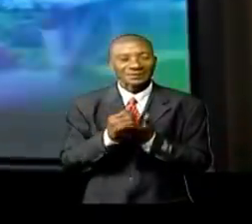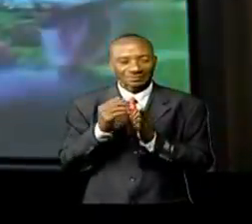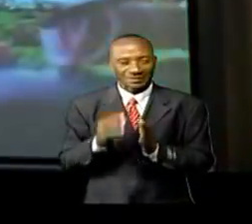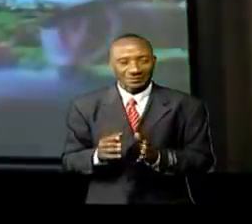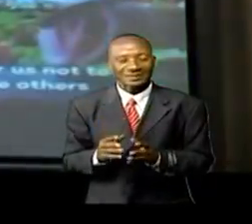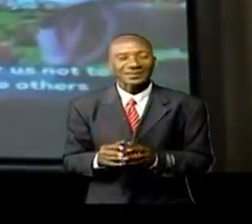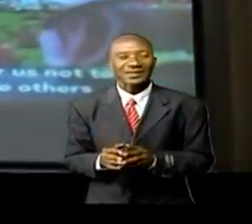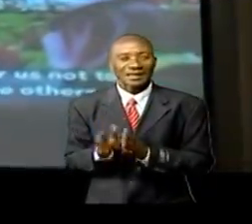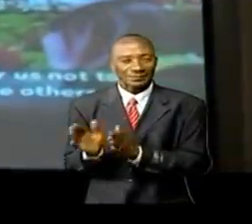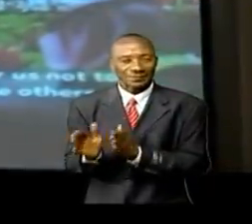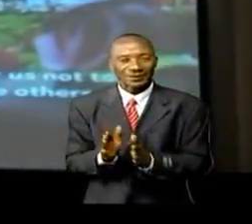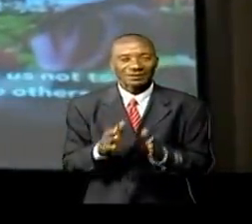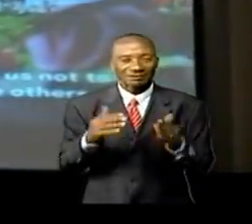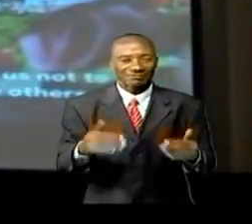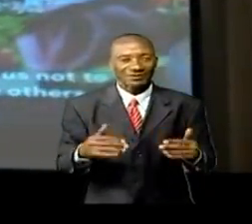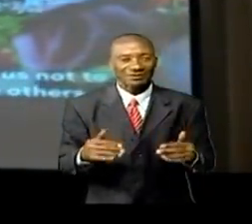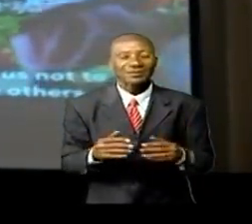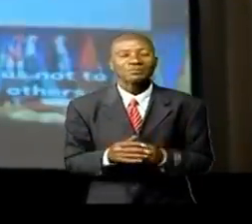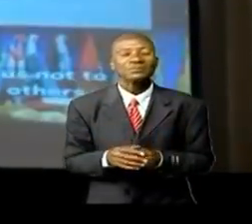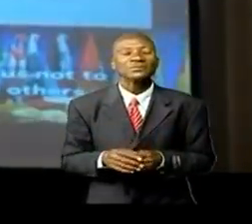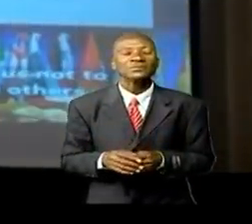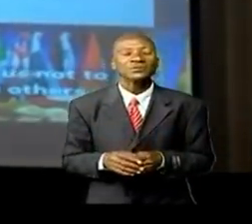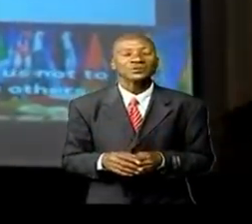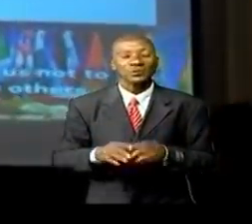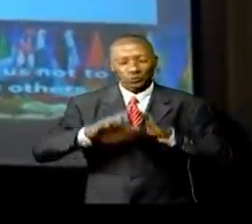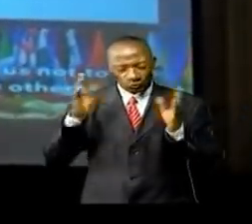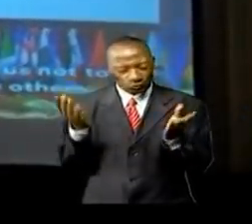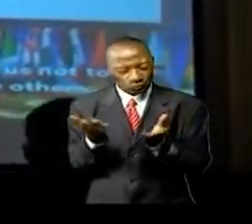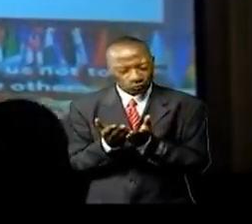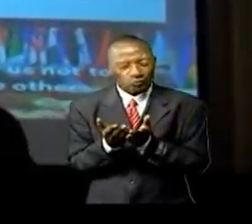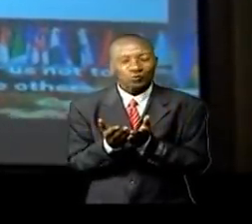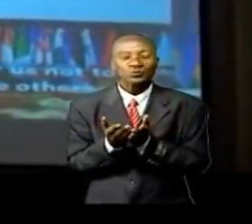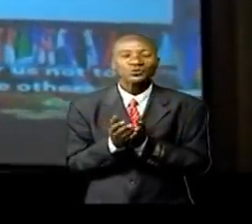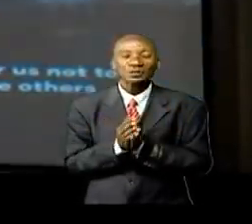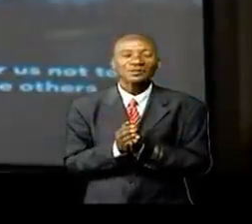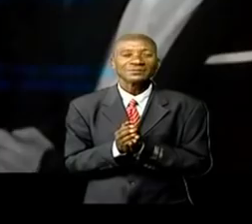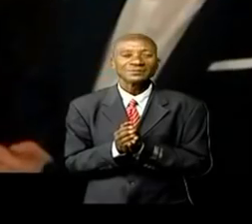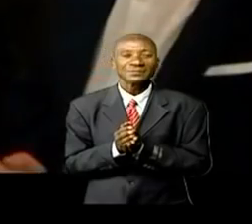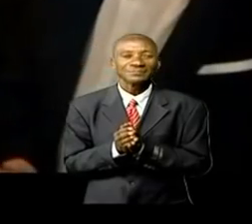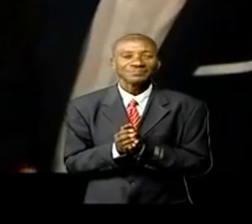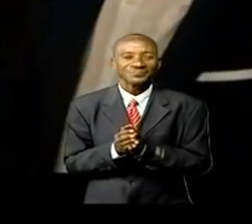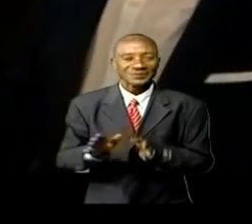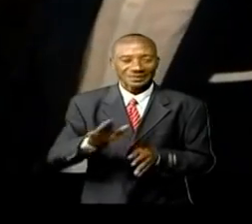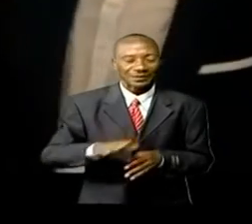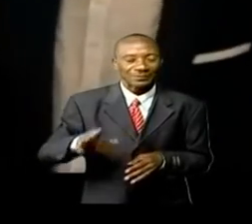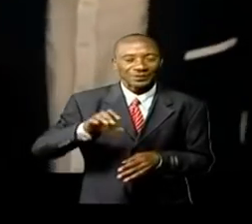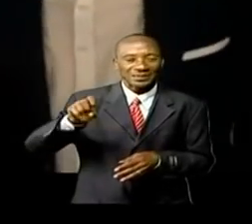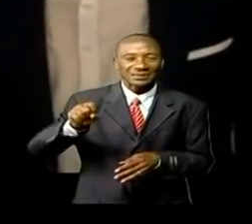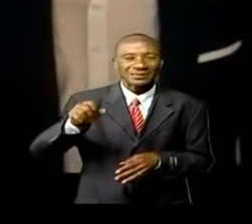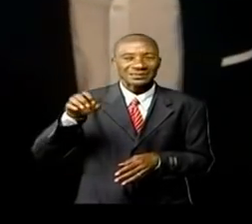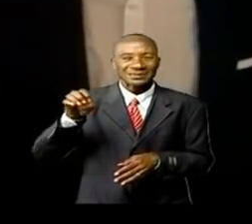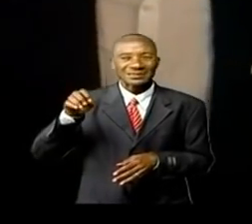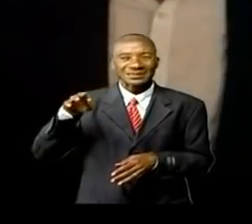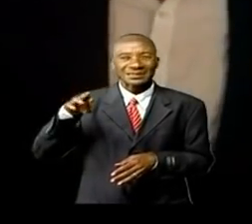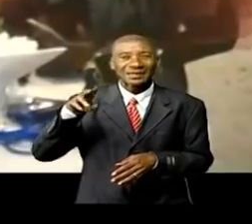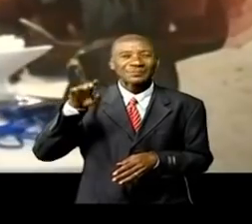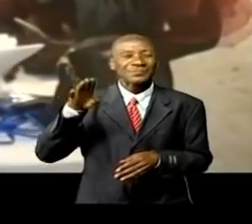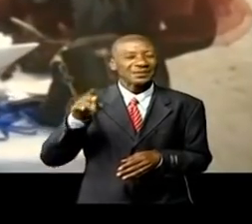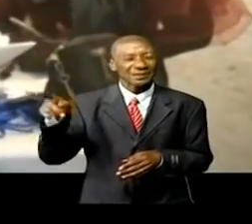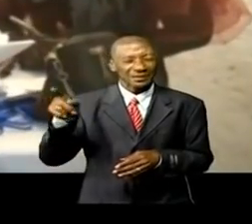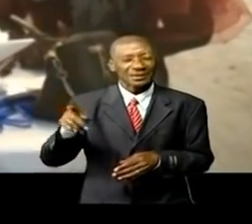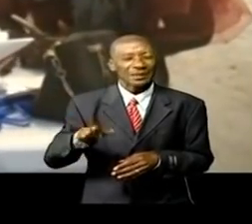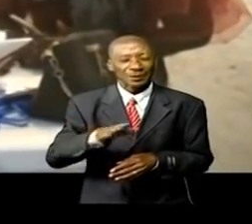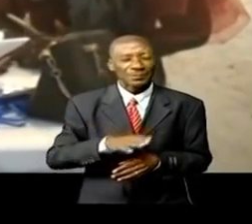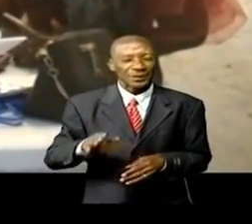marque également la libération de la domination ottomane. La République de Serbie est un pays européen moderne, l'un